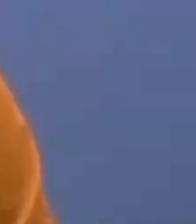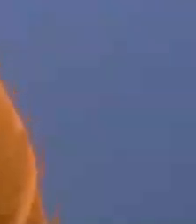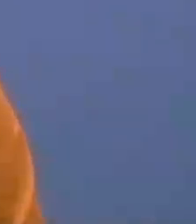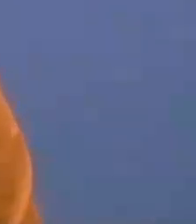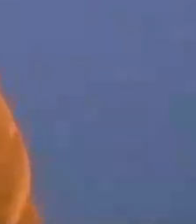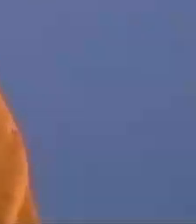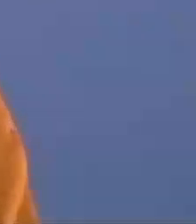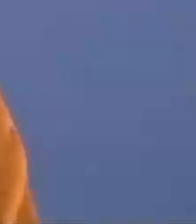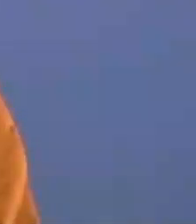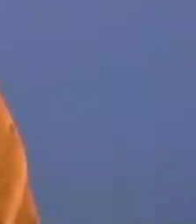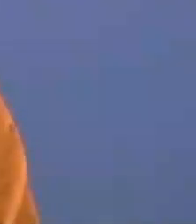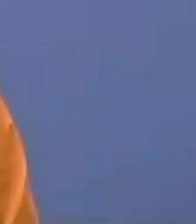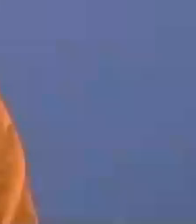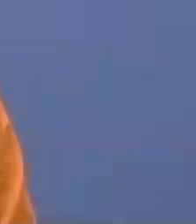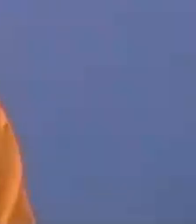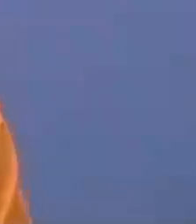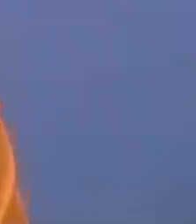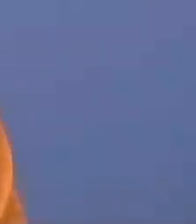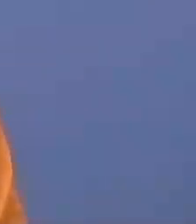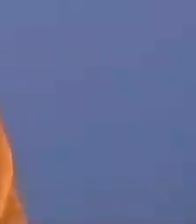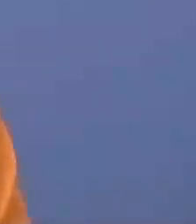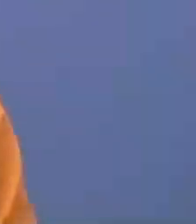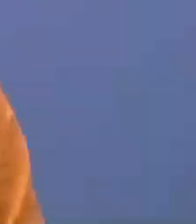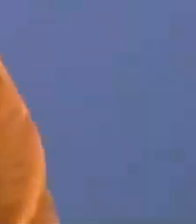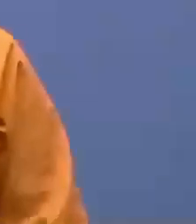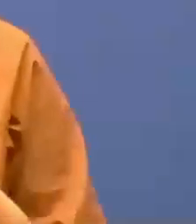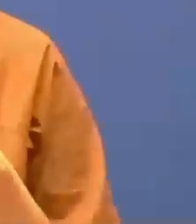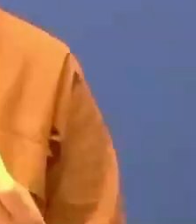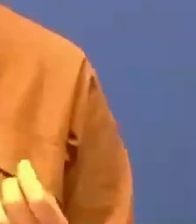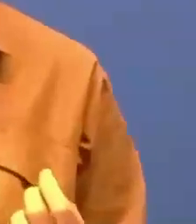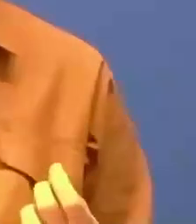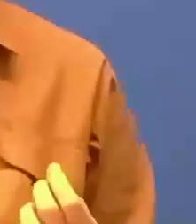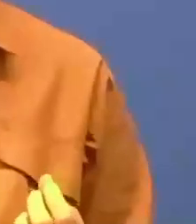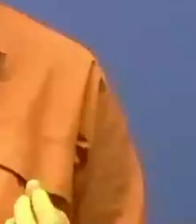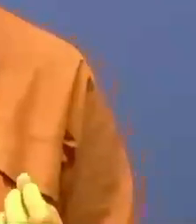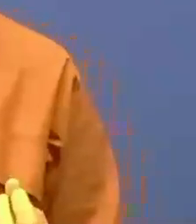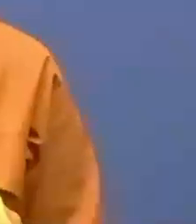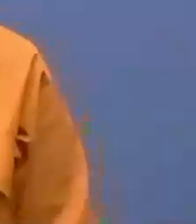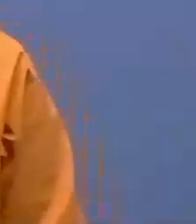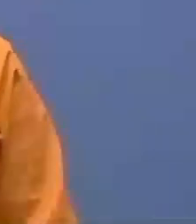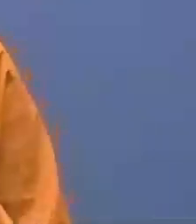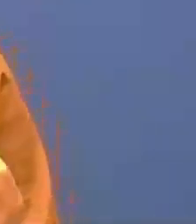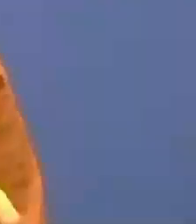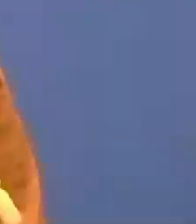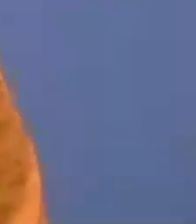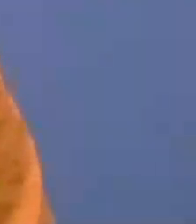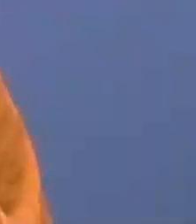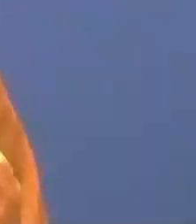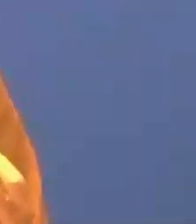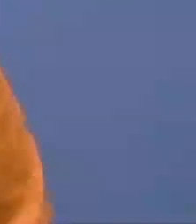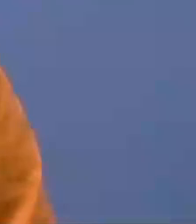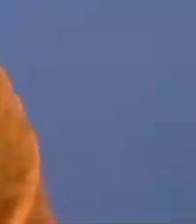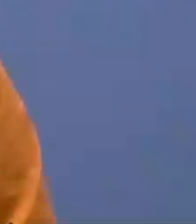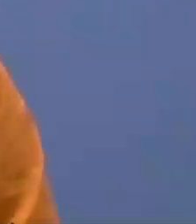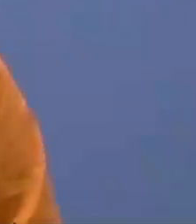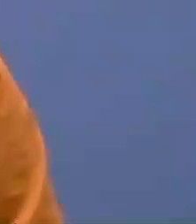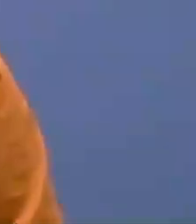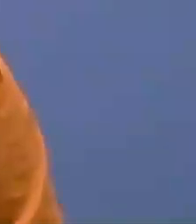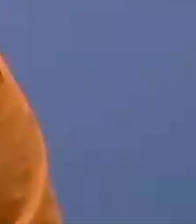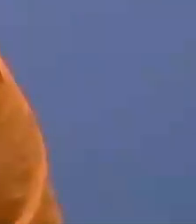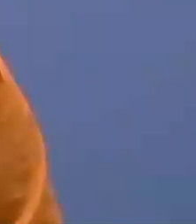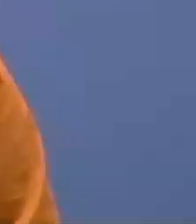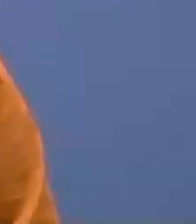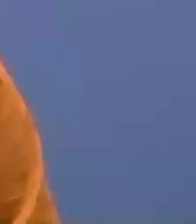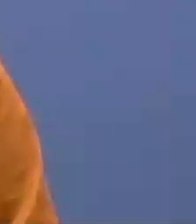个顺从，并且呢非常的勤奋。你知道这个罪得赦免的救恩呢，不是一个理论，而是我们真